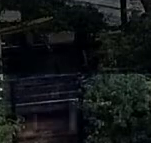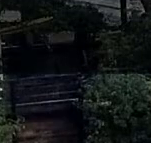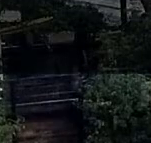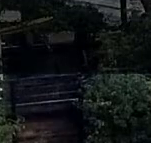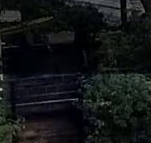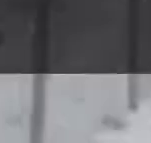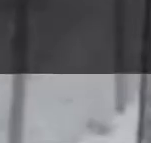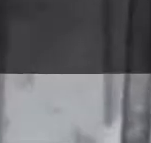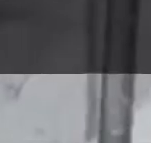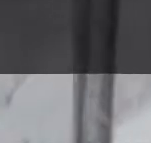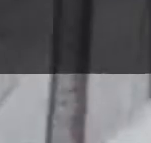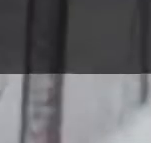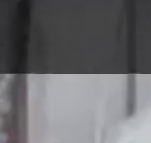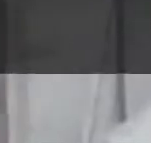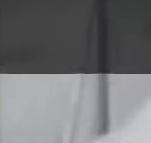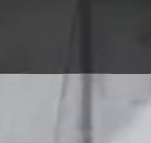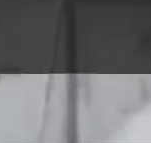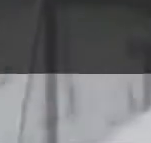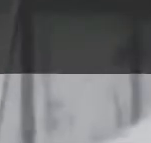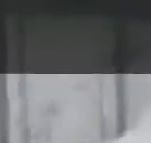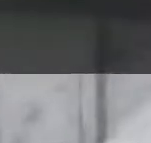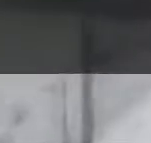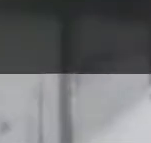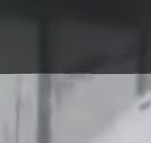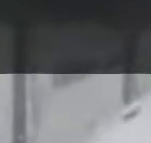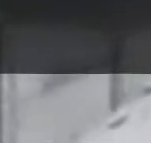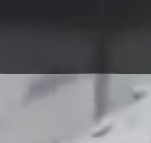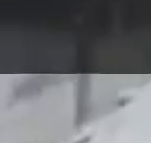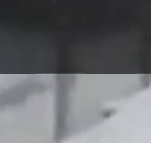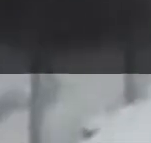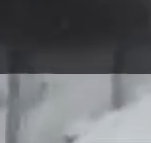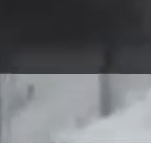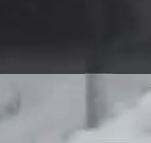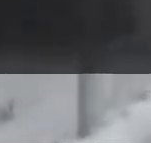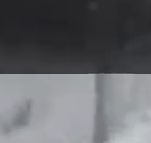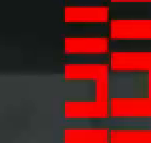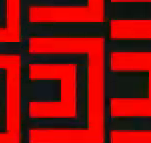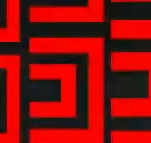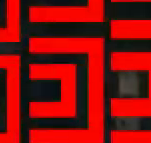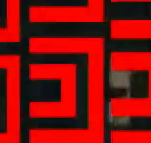הארץ, כבישים רבים נחסמו. הסערה צפויה להימשך עד מחר בשעות הבוקר.